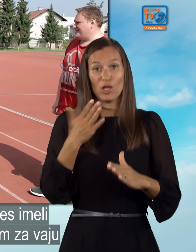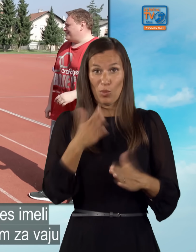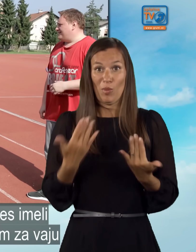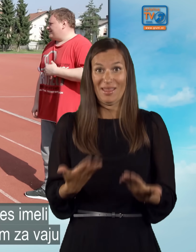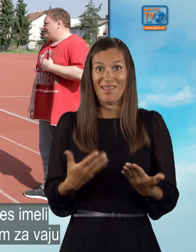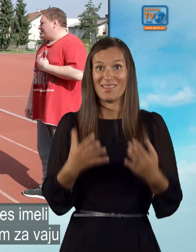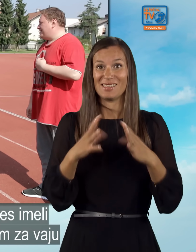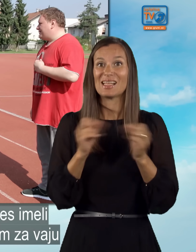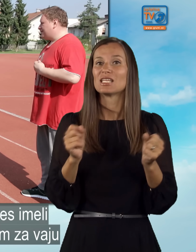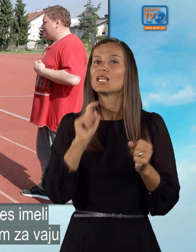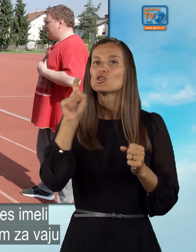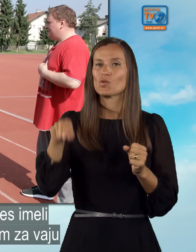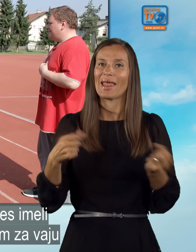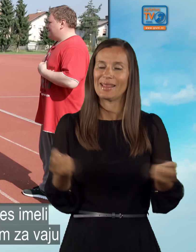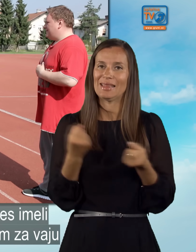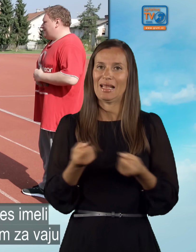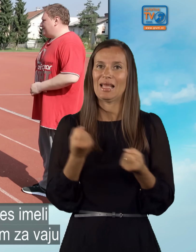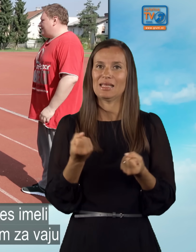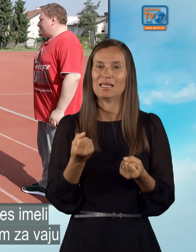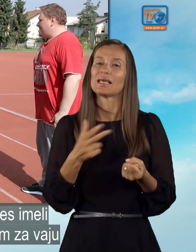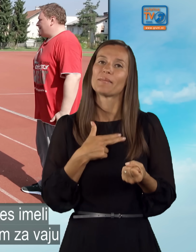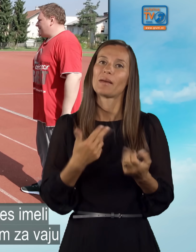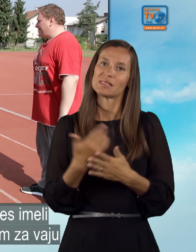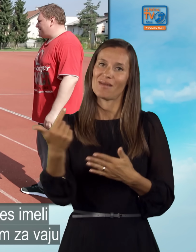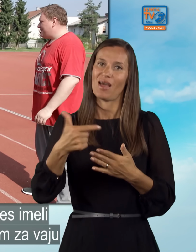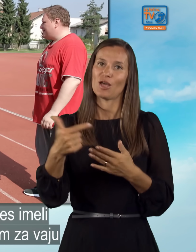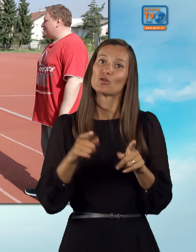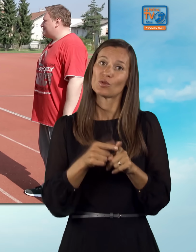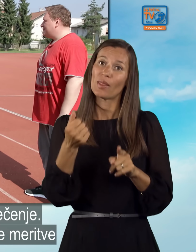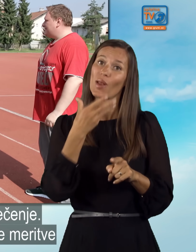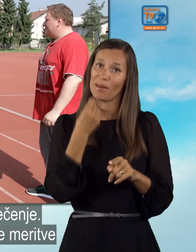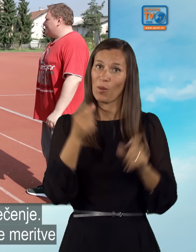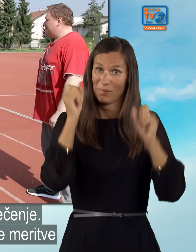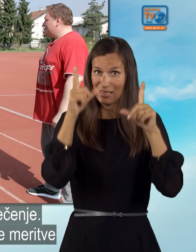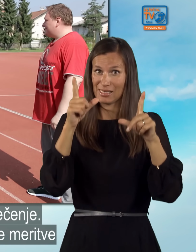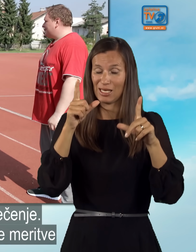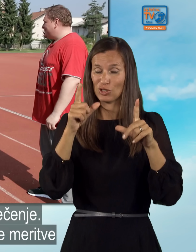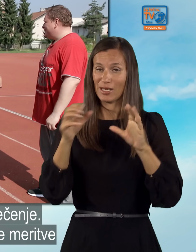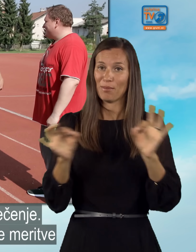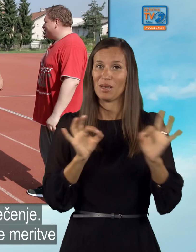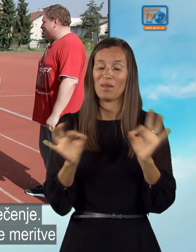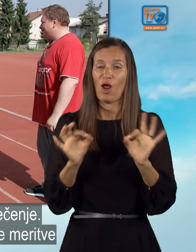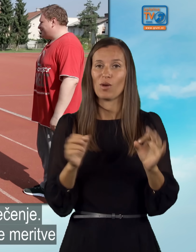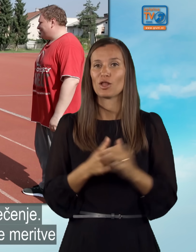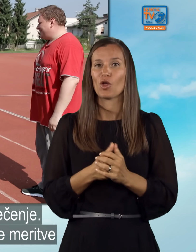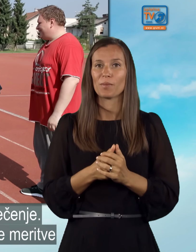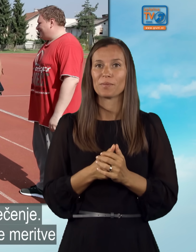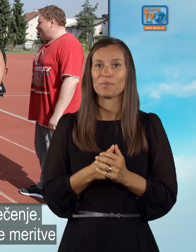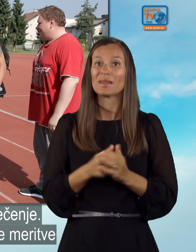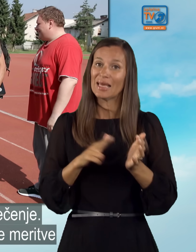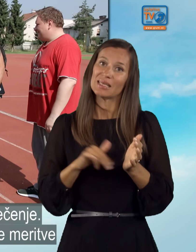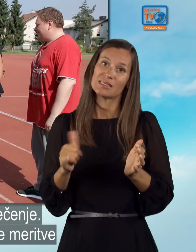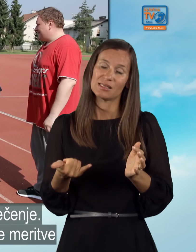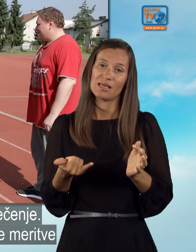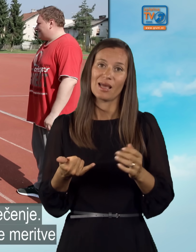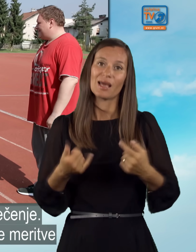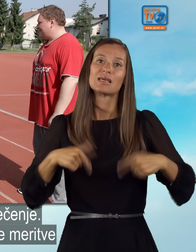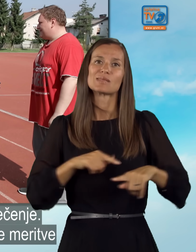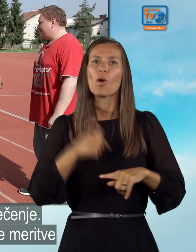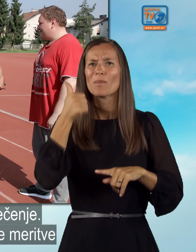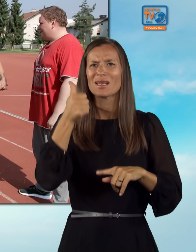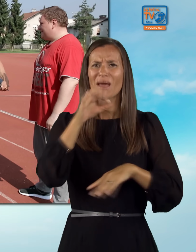Preden bomo danes naredili en zunanji trening, imam za vaju tudi eno lepo presenečenje pripravljeno. Ne? Zdaj, res je, da